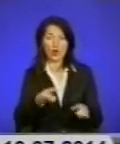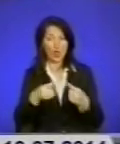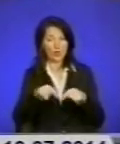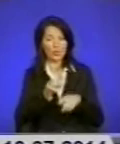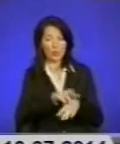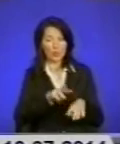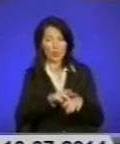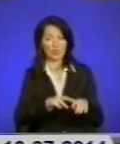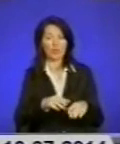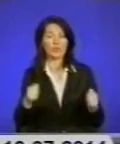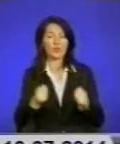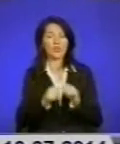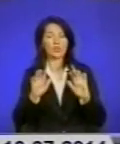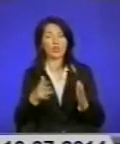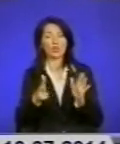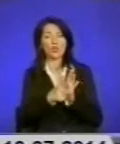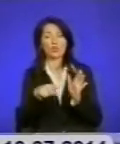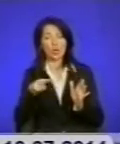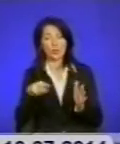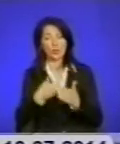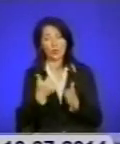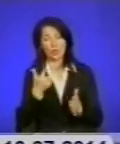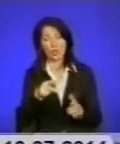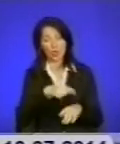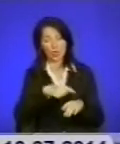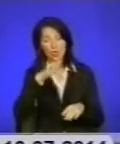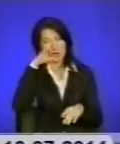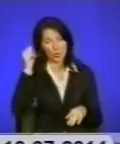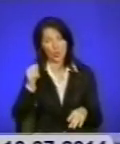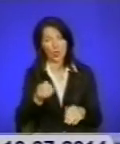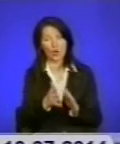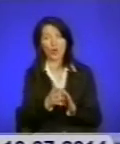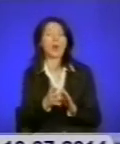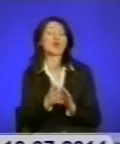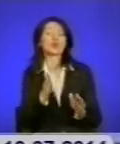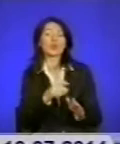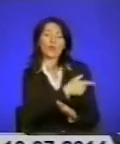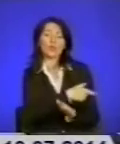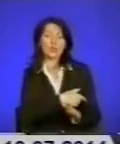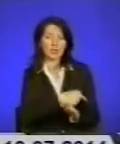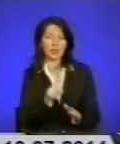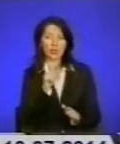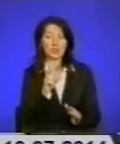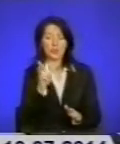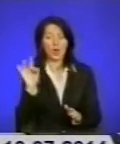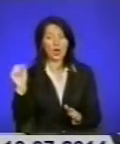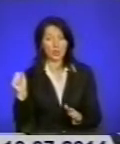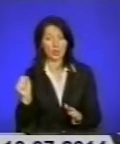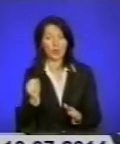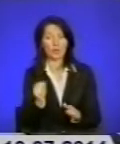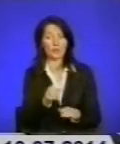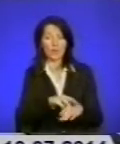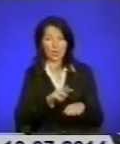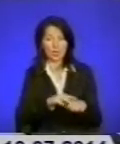пригода сталася 8 липня близько 3-ї години ночі. У чергову частину Збараського райвідділу міліції надійшло повідомлення про